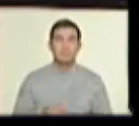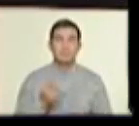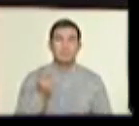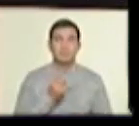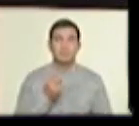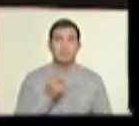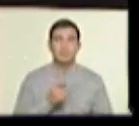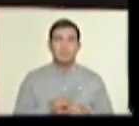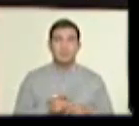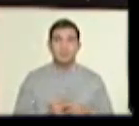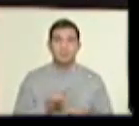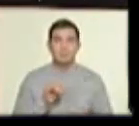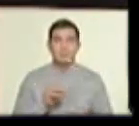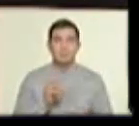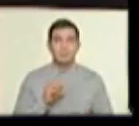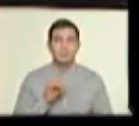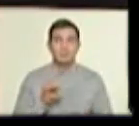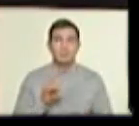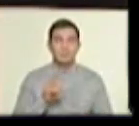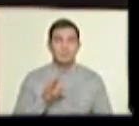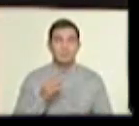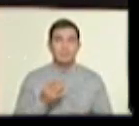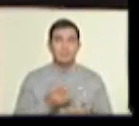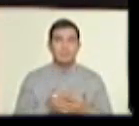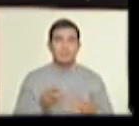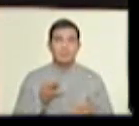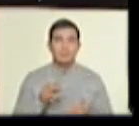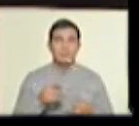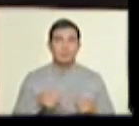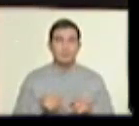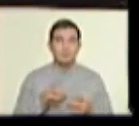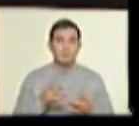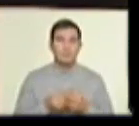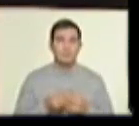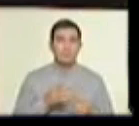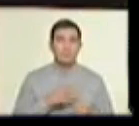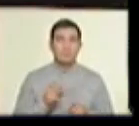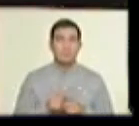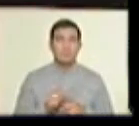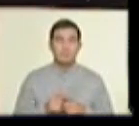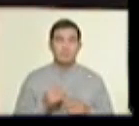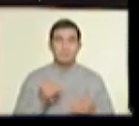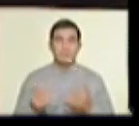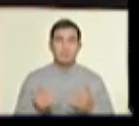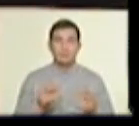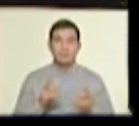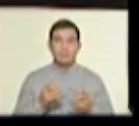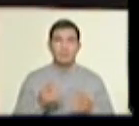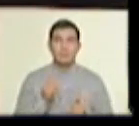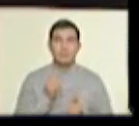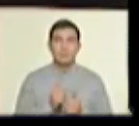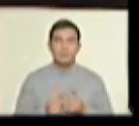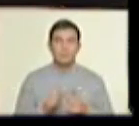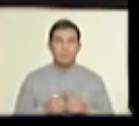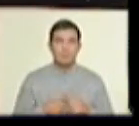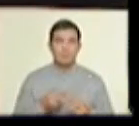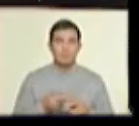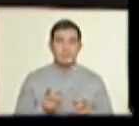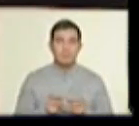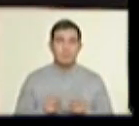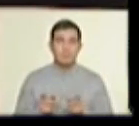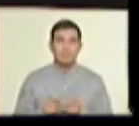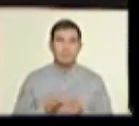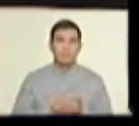İkinci kısmı turdoş ottan iborat bo'lgan atoqli otlar doimo qo'shib